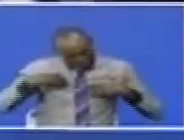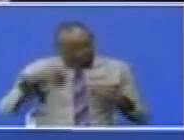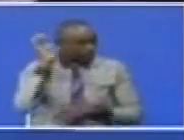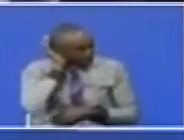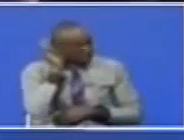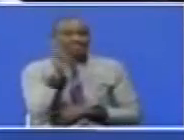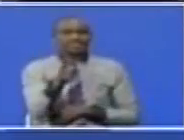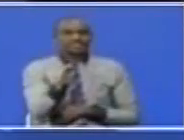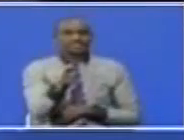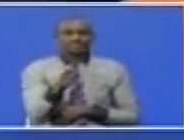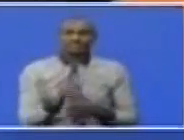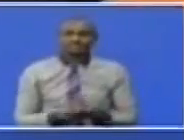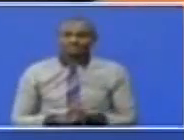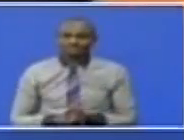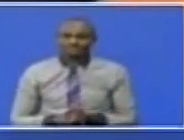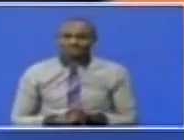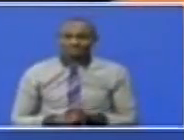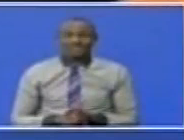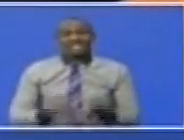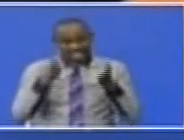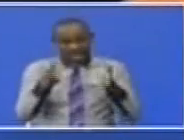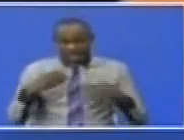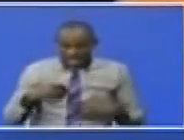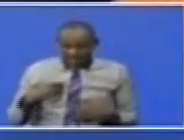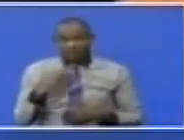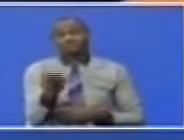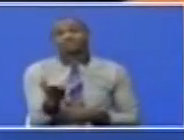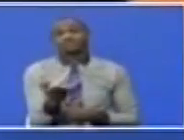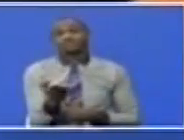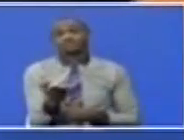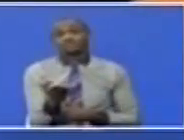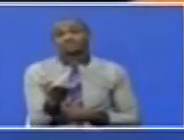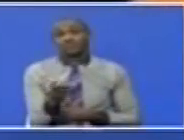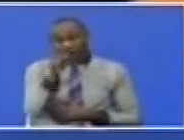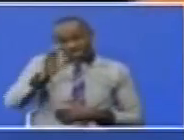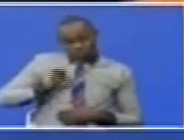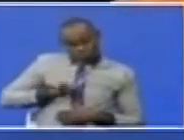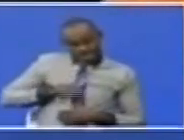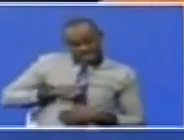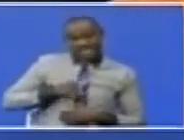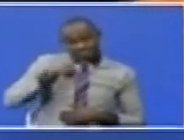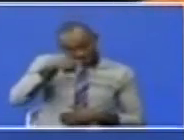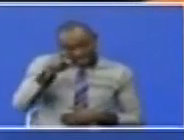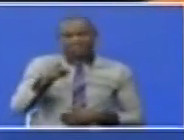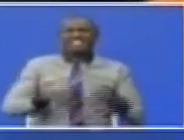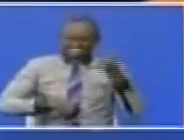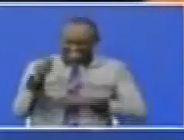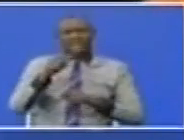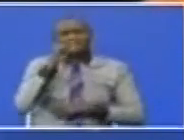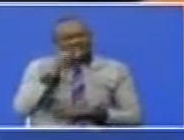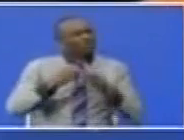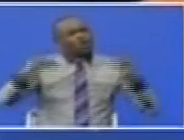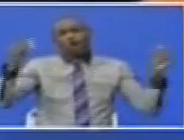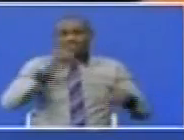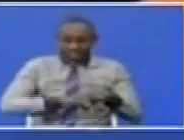wenzao walionaswa awali. Already we have a lady who has been pendling bank and she has